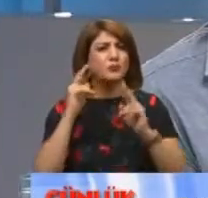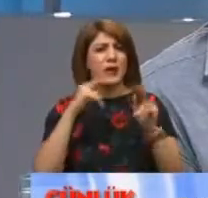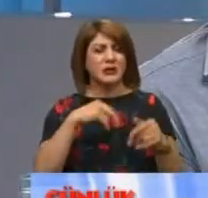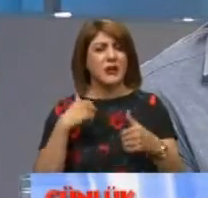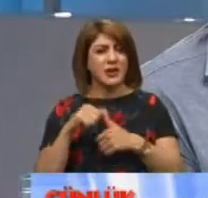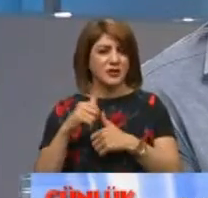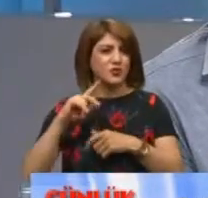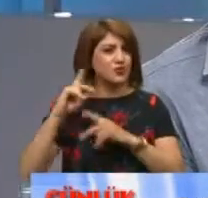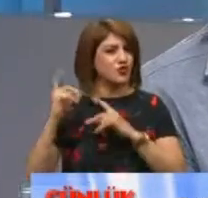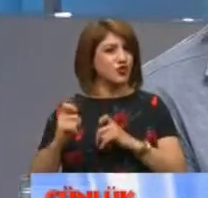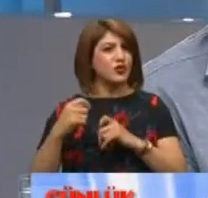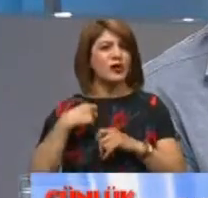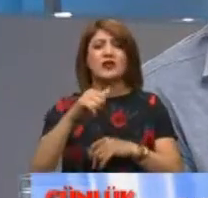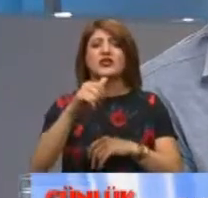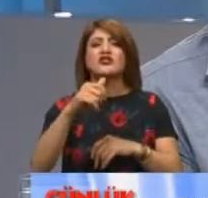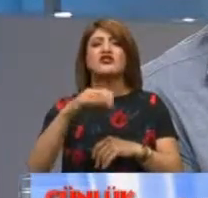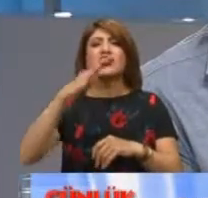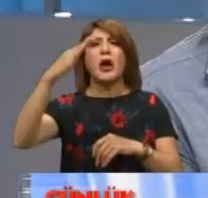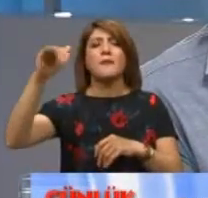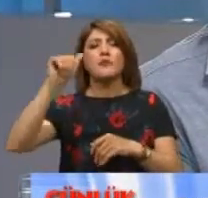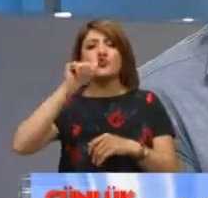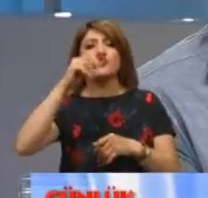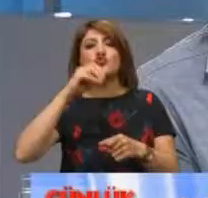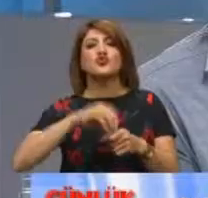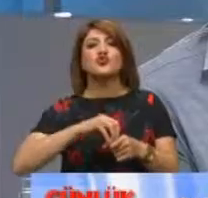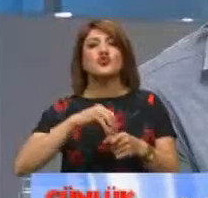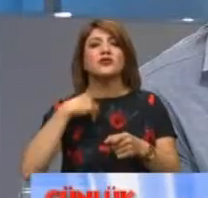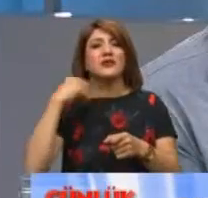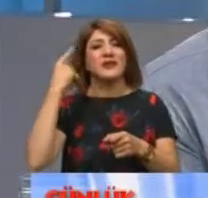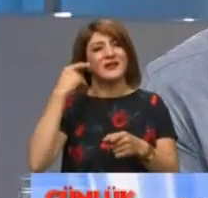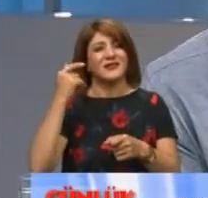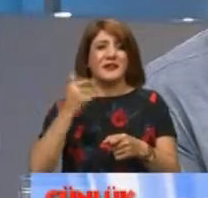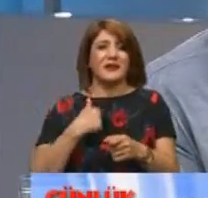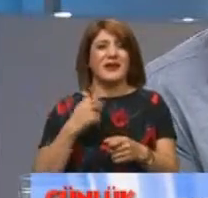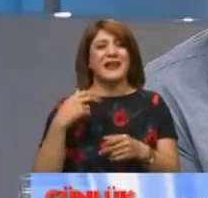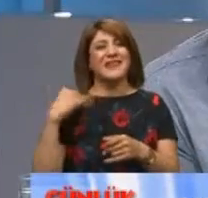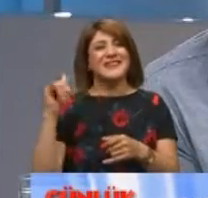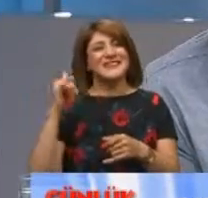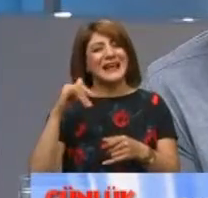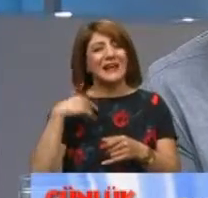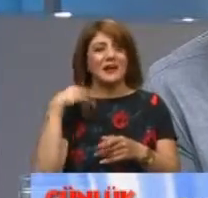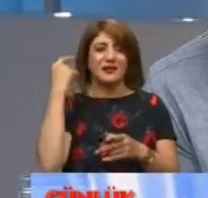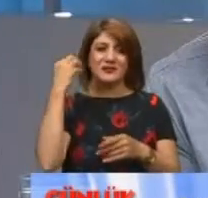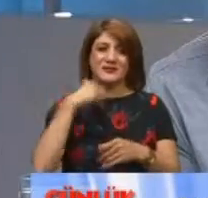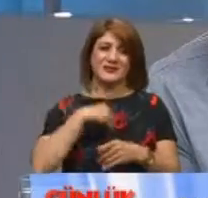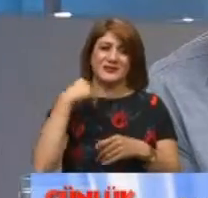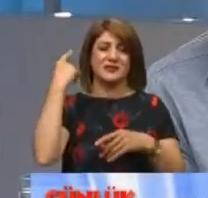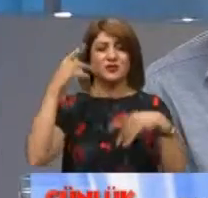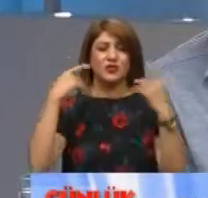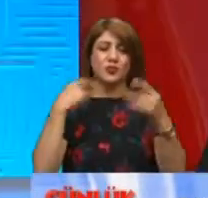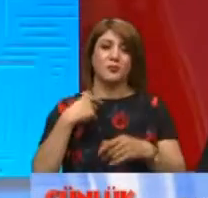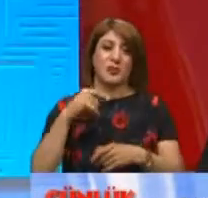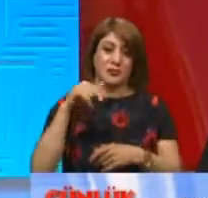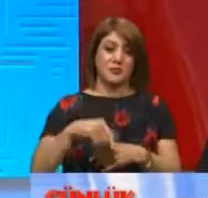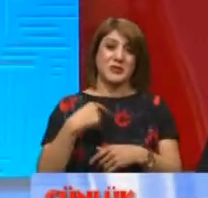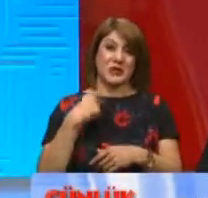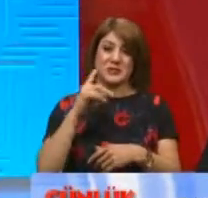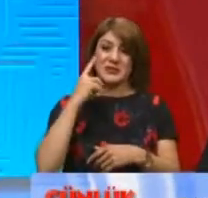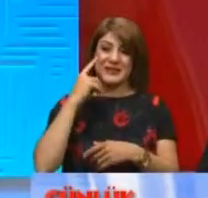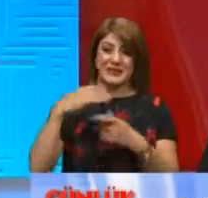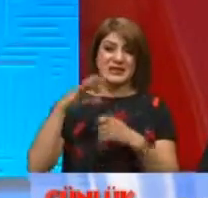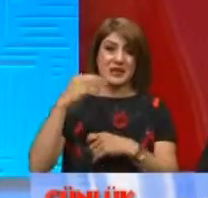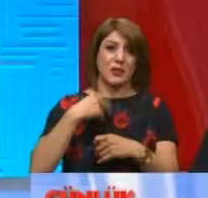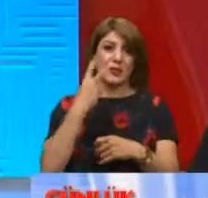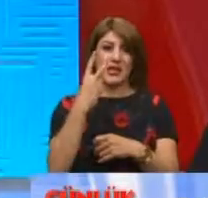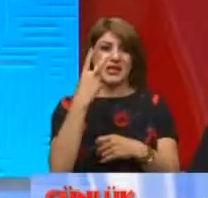Ben de arabanın suyu dediğin cam suyu zannediyorum. Başka arabanın içine su konulacağını espri olarak düşünüyorum yani. Ama yani bir insan bile günde 2-2,5 litre su içiyor.